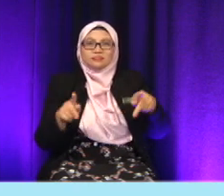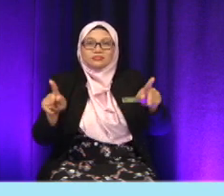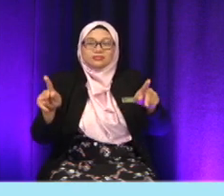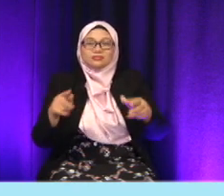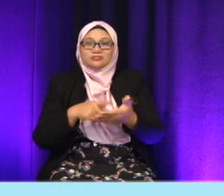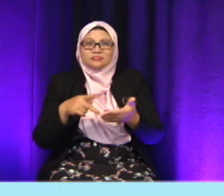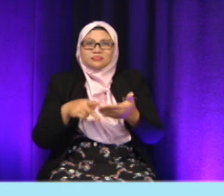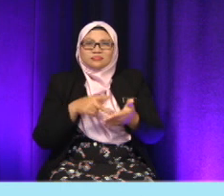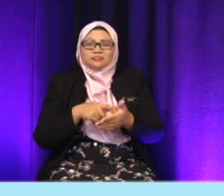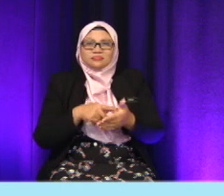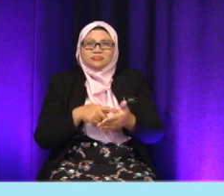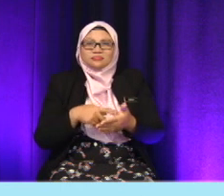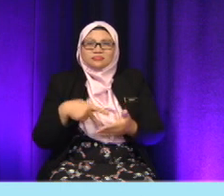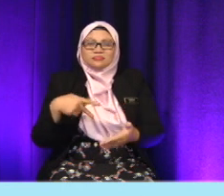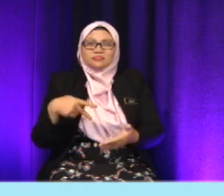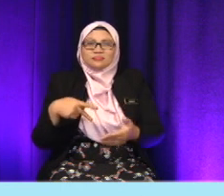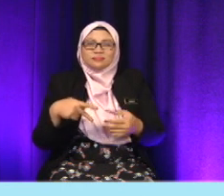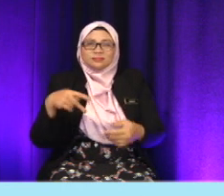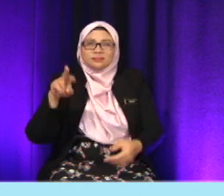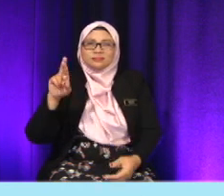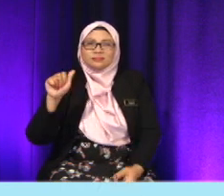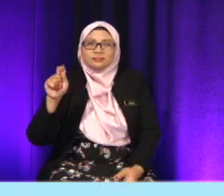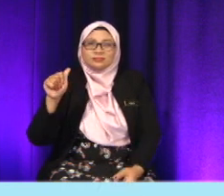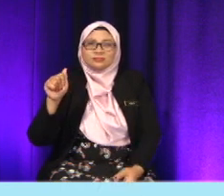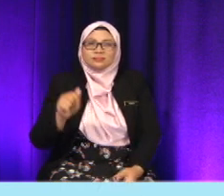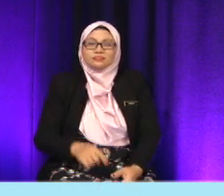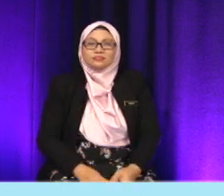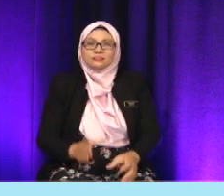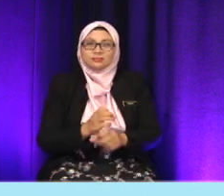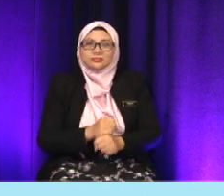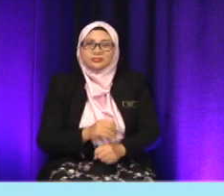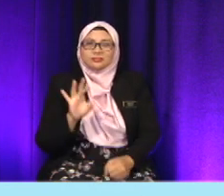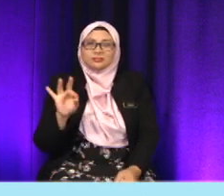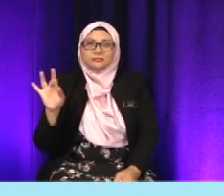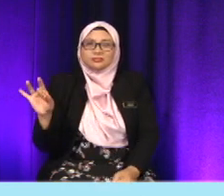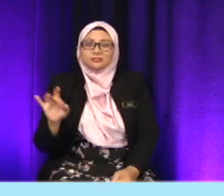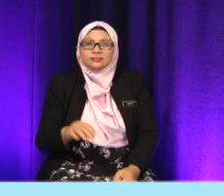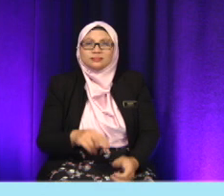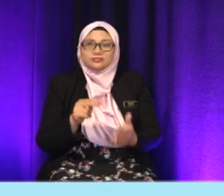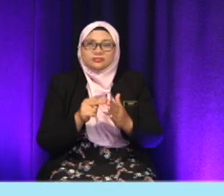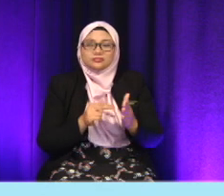82 dapat 88 Lepas tuh nilai 88